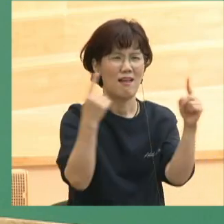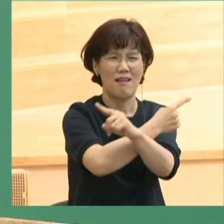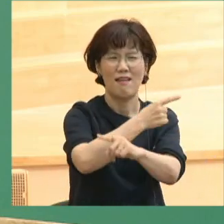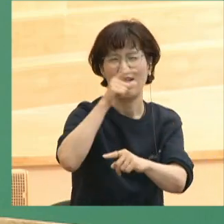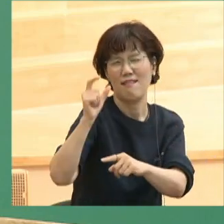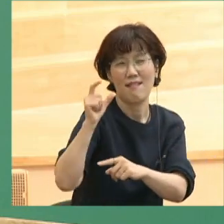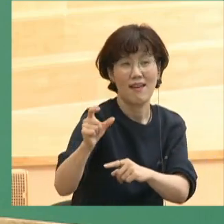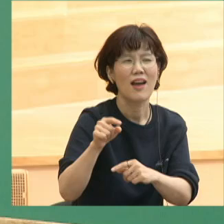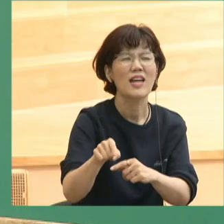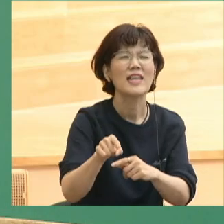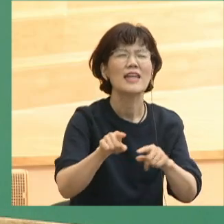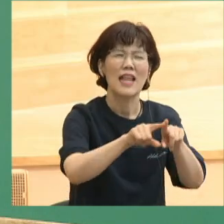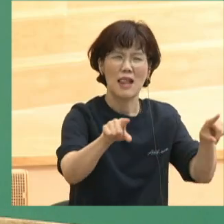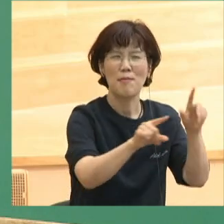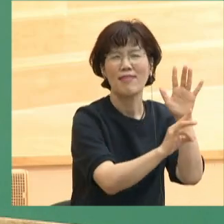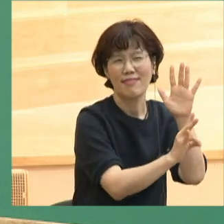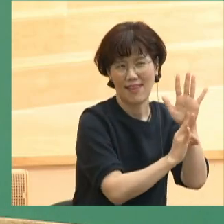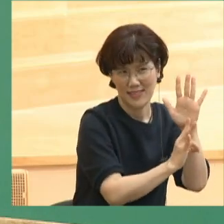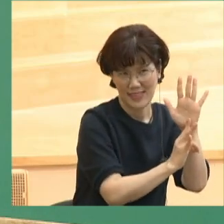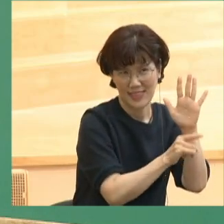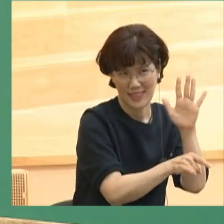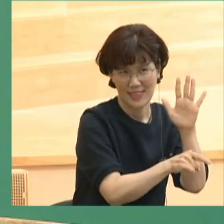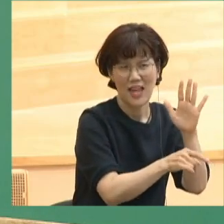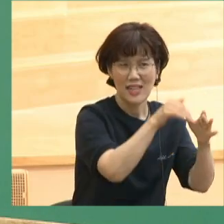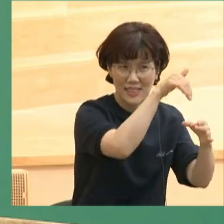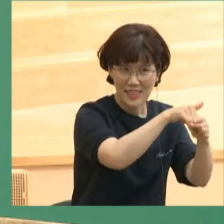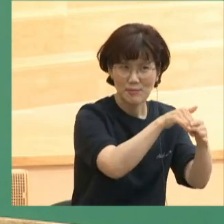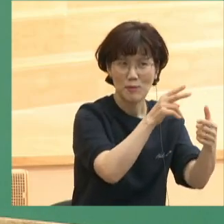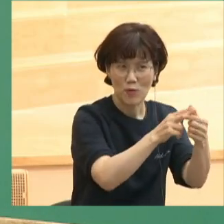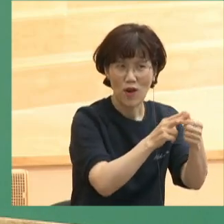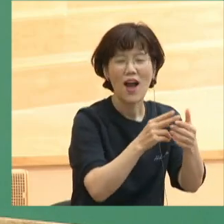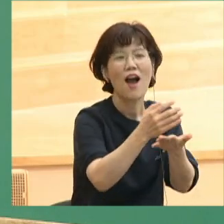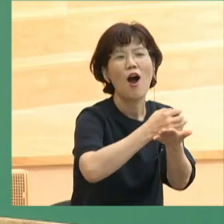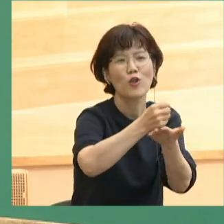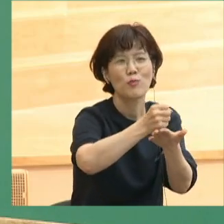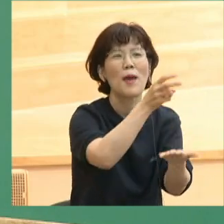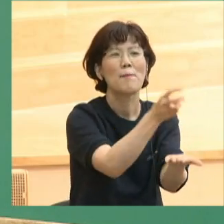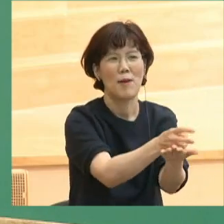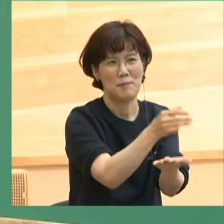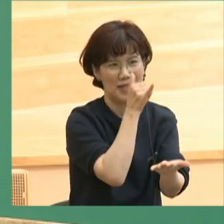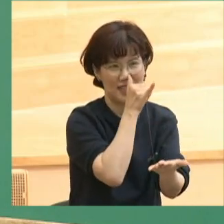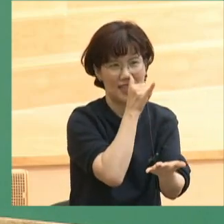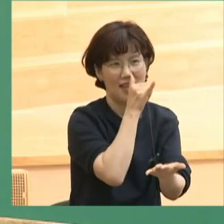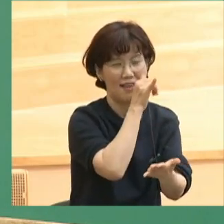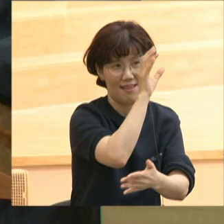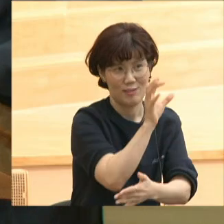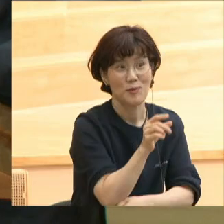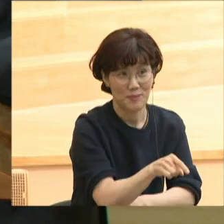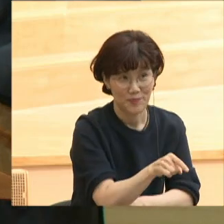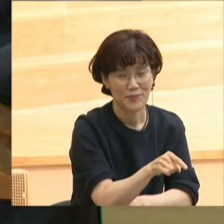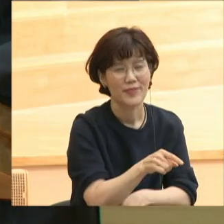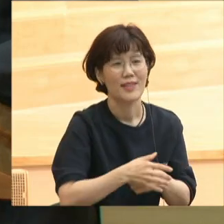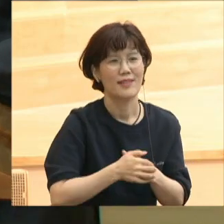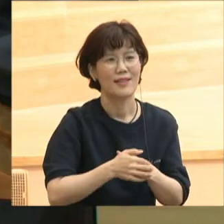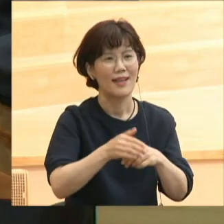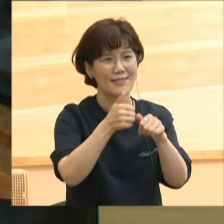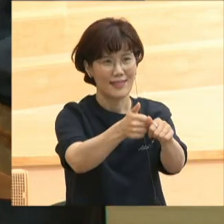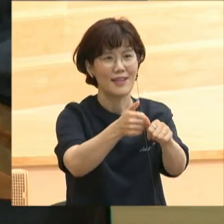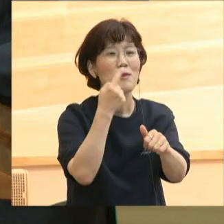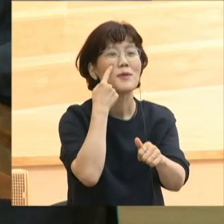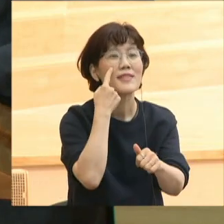어떤 진리 일반 계시로서 심음과 거둠의 법칙이 계속되어진다는 거죠. 그래서 따라 하십시다.